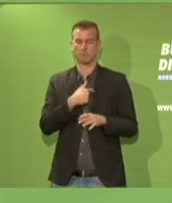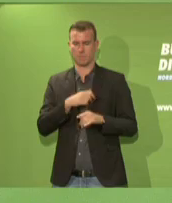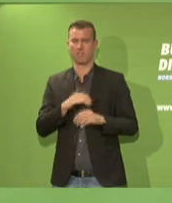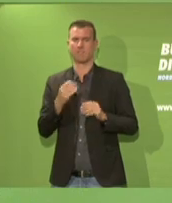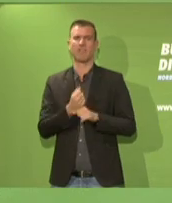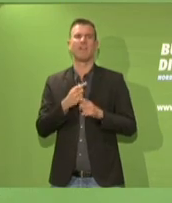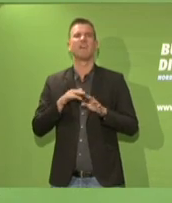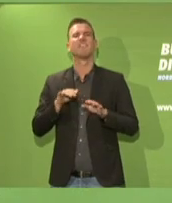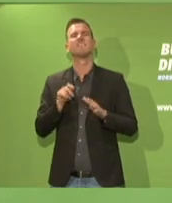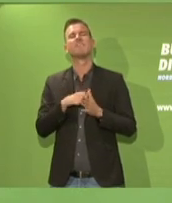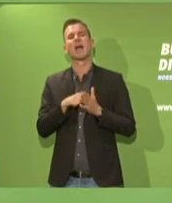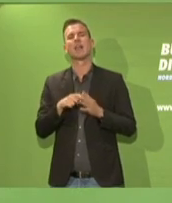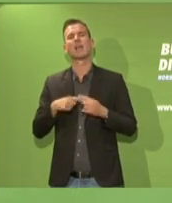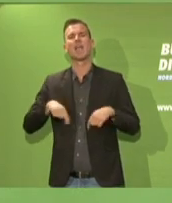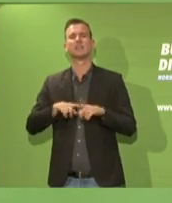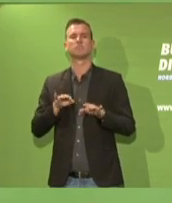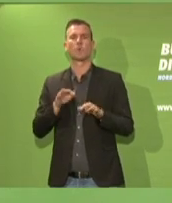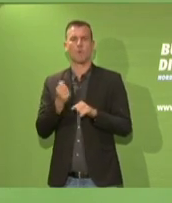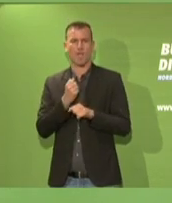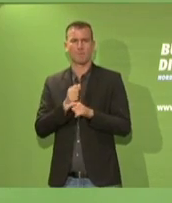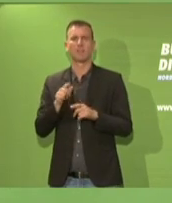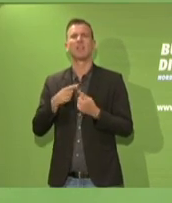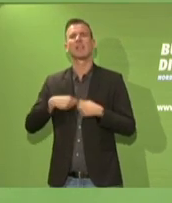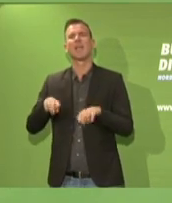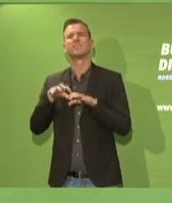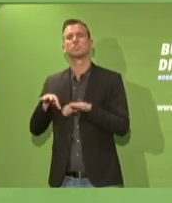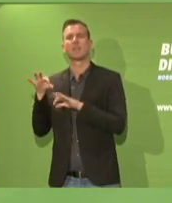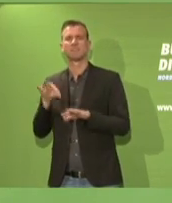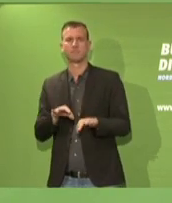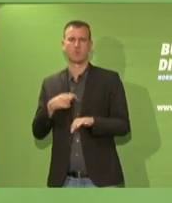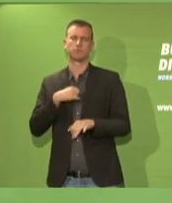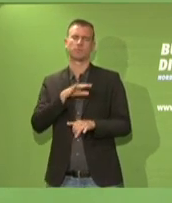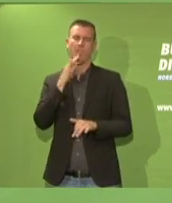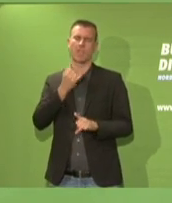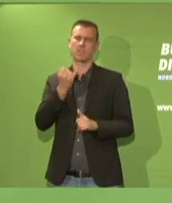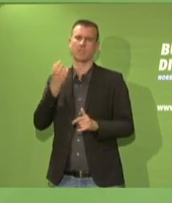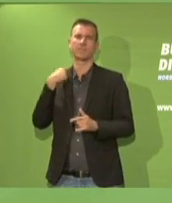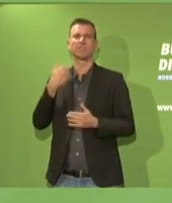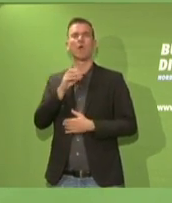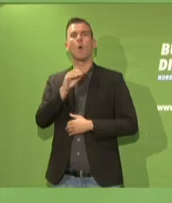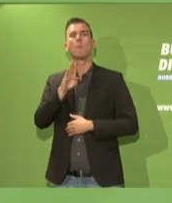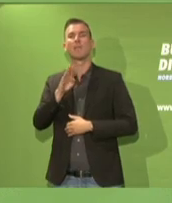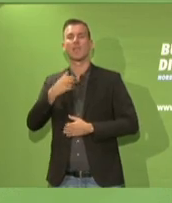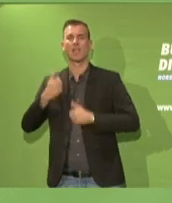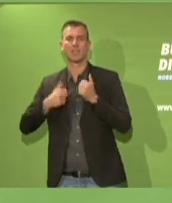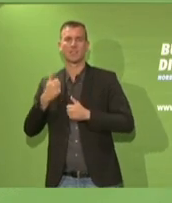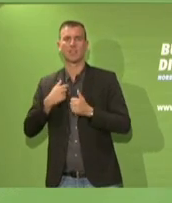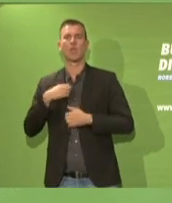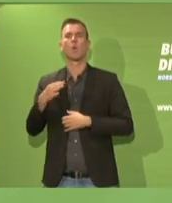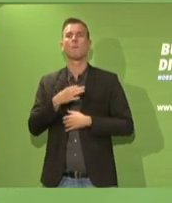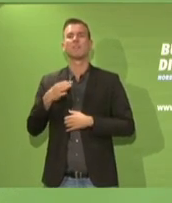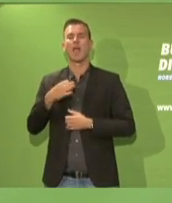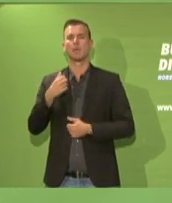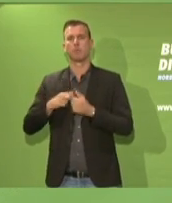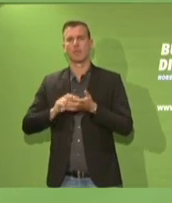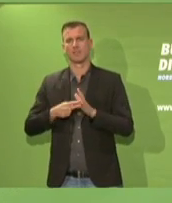im Wahlkreisbüro gearbeitet. Ich bin seit vielen Jahren Kreisgeschäftsführerin. Ich war OB-Kandidatin. Ich bin